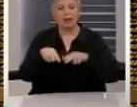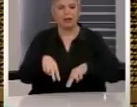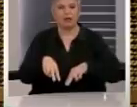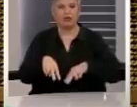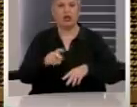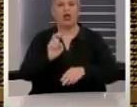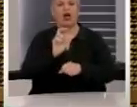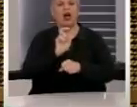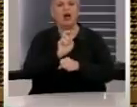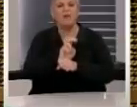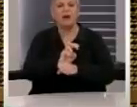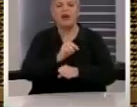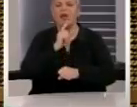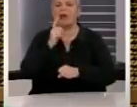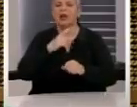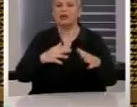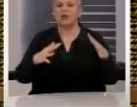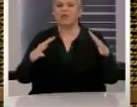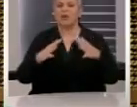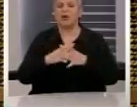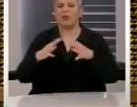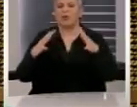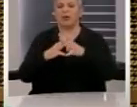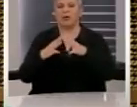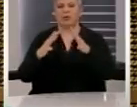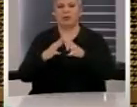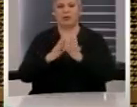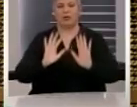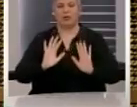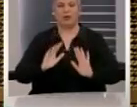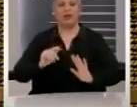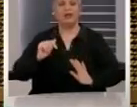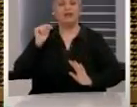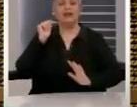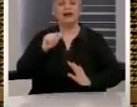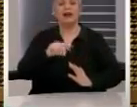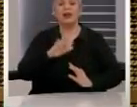ότι ήταν πολεμικές συγκρούσεις, στις οποίες μάλιστα οι δυνάμεις στις οποίες